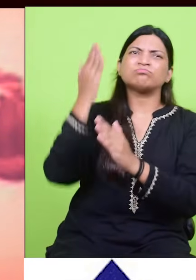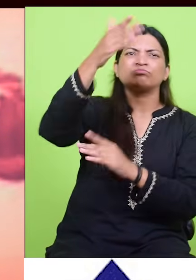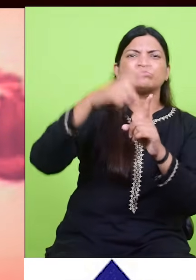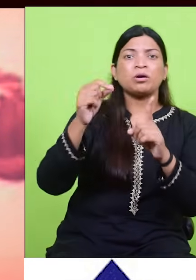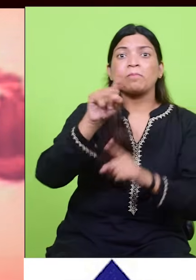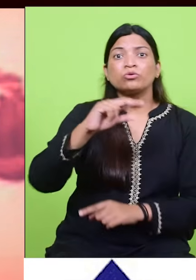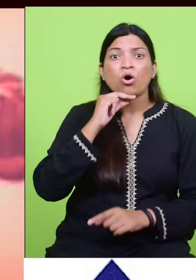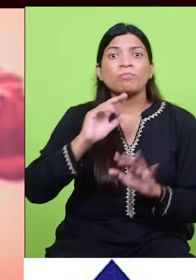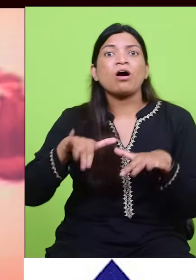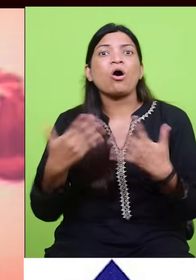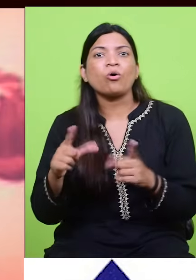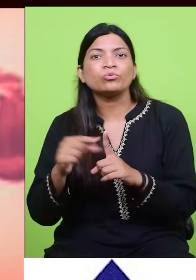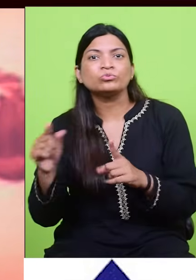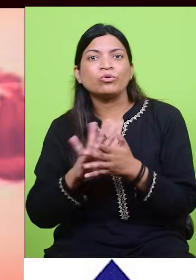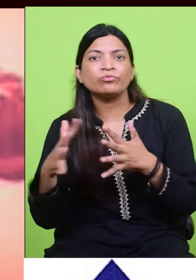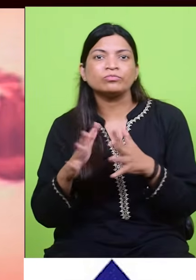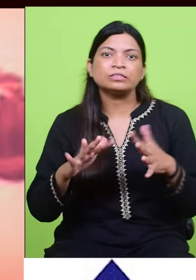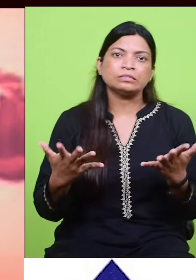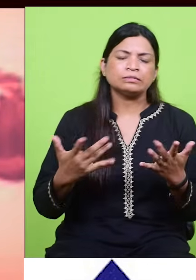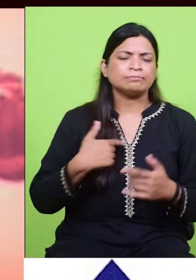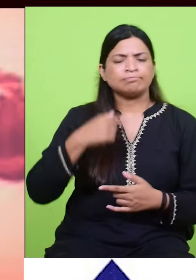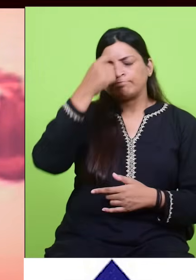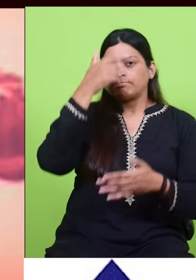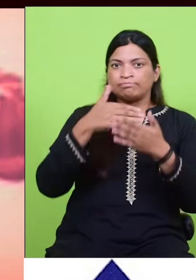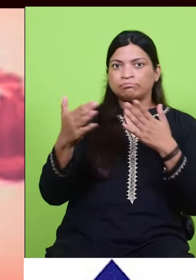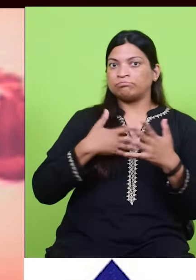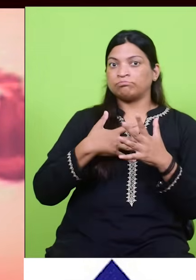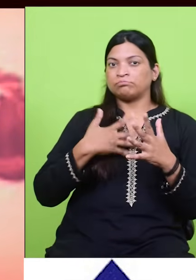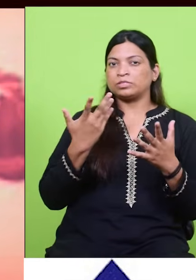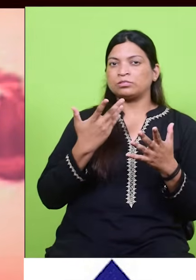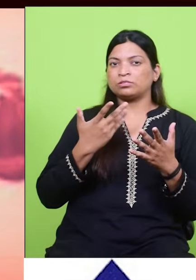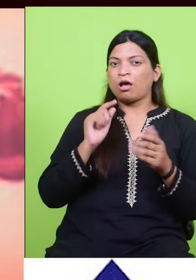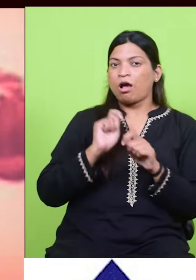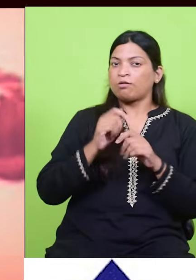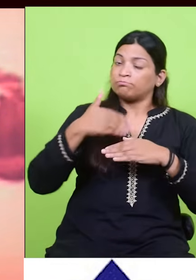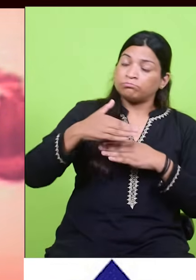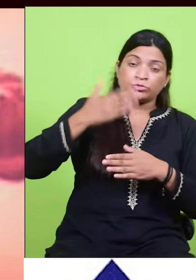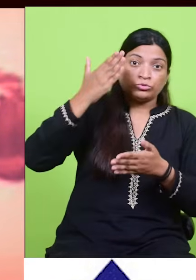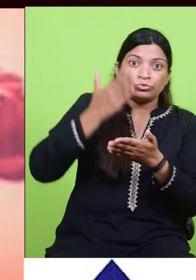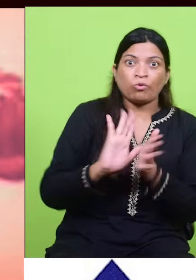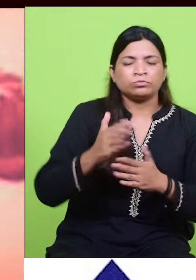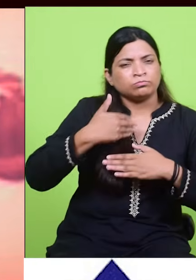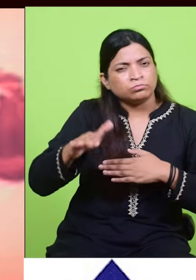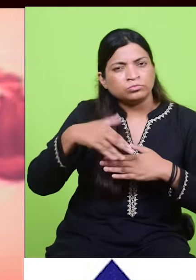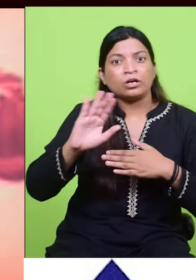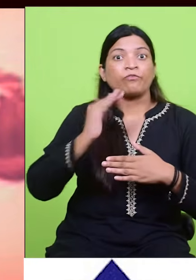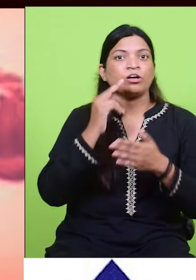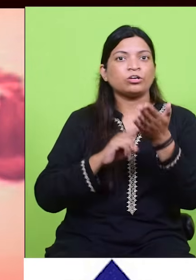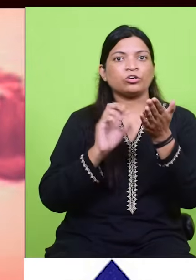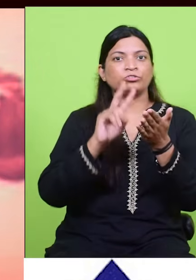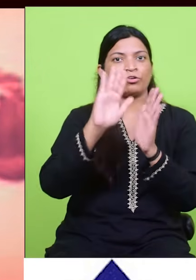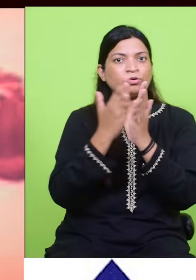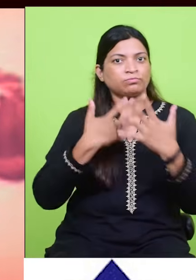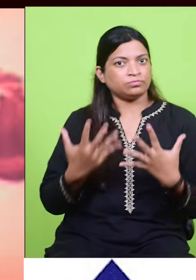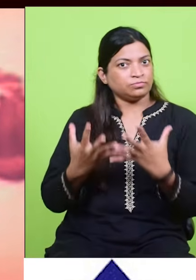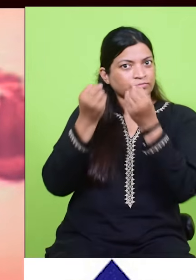वो मिस करती थी, लेकिन हम लोग ने सोचा था कि हम टाइम वेस्ट नहीं करेंगे, जैसे भी होगा अपना काम नहीं रोकना है हमको। तो ऐसे करते करते नवंबर में हमारे पास